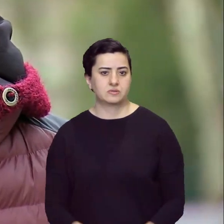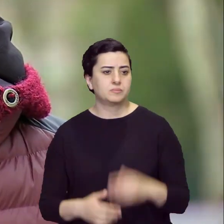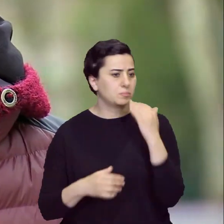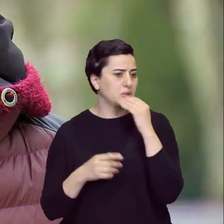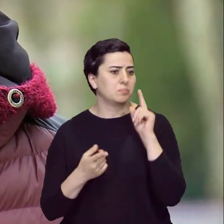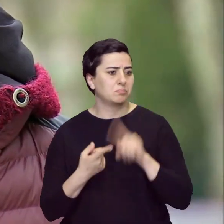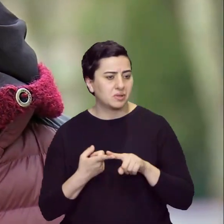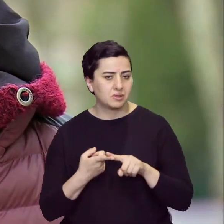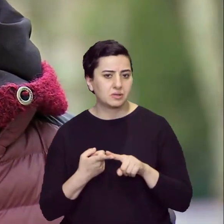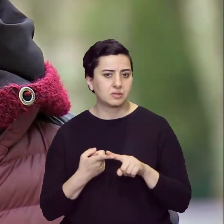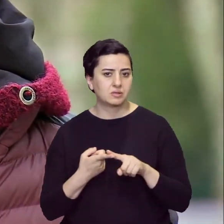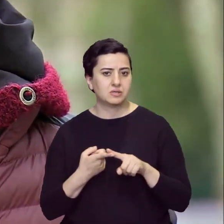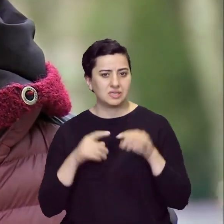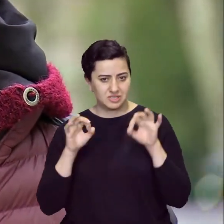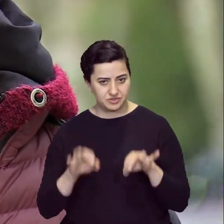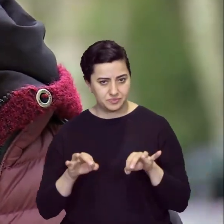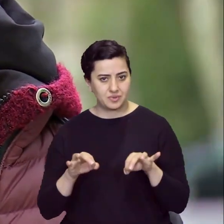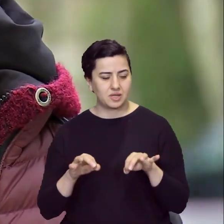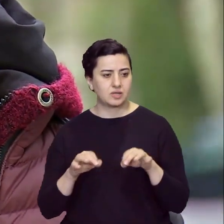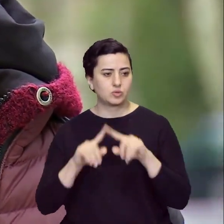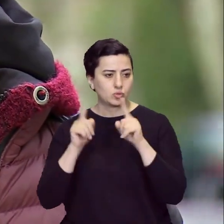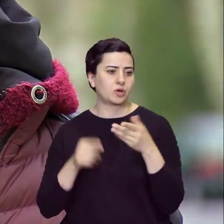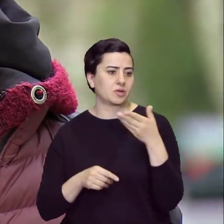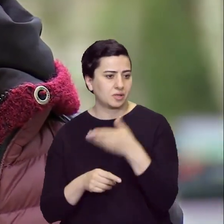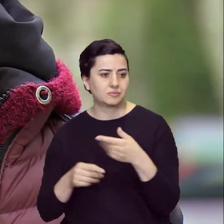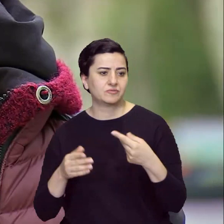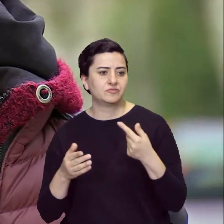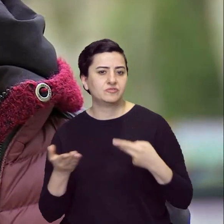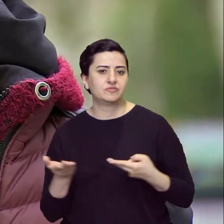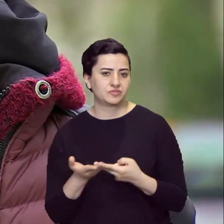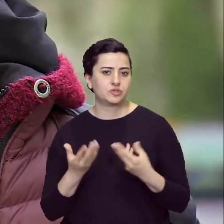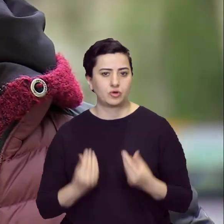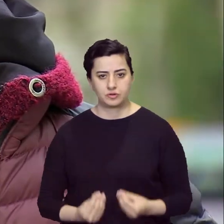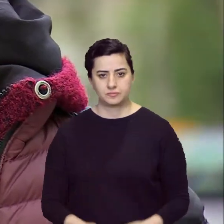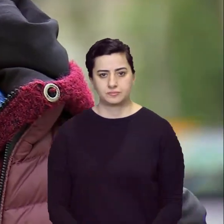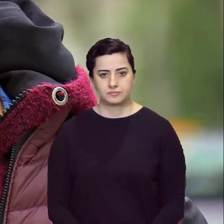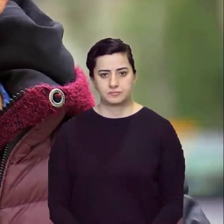Şarjım bitmişti. Şimdi atölyeye geldim, taktım şarjı.